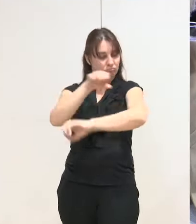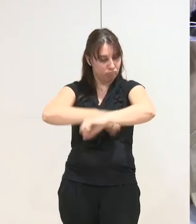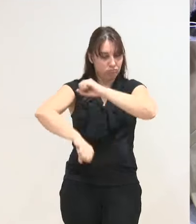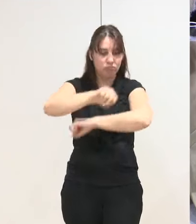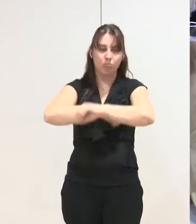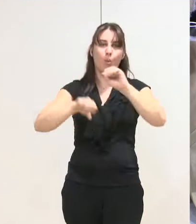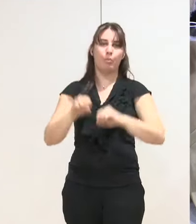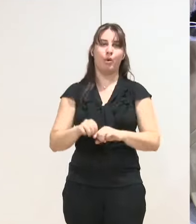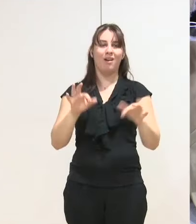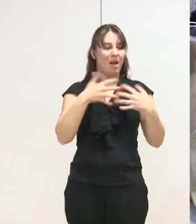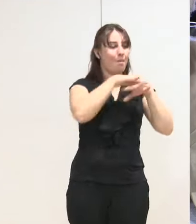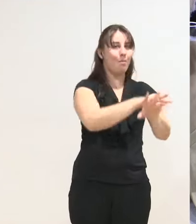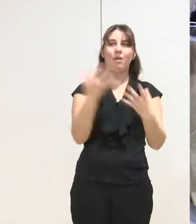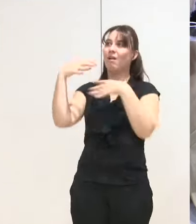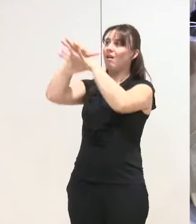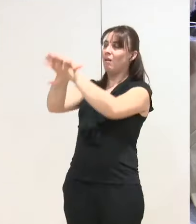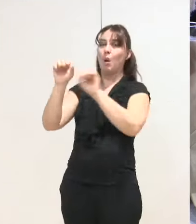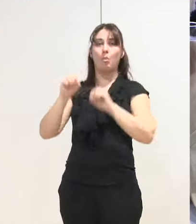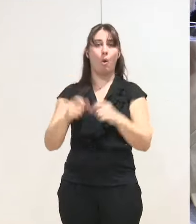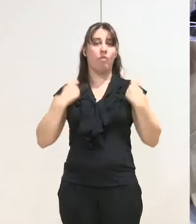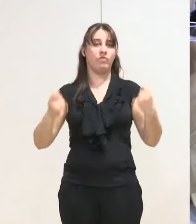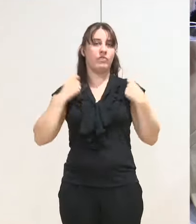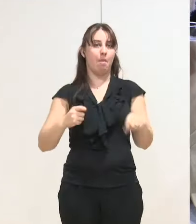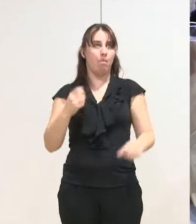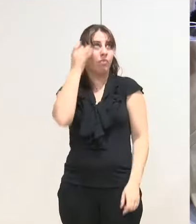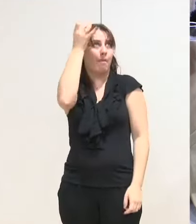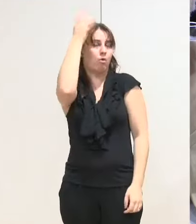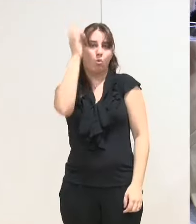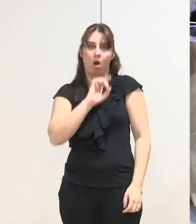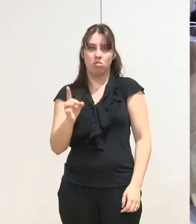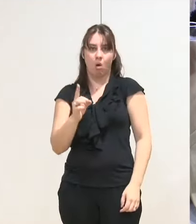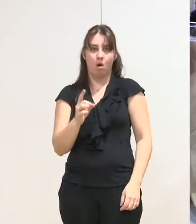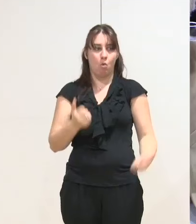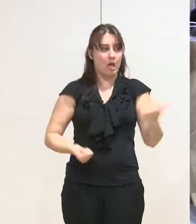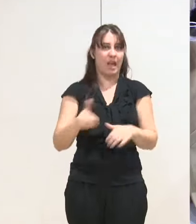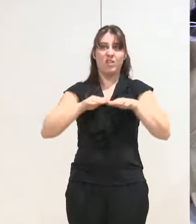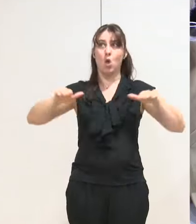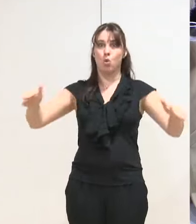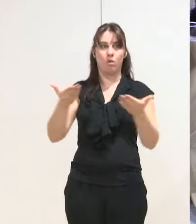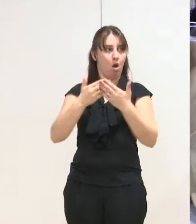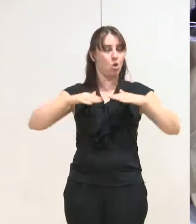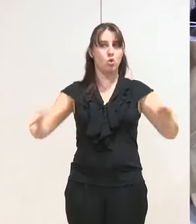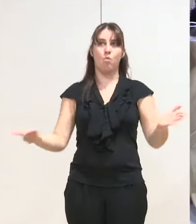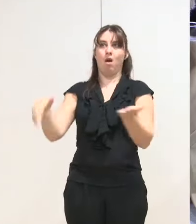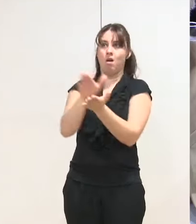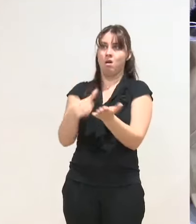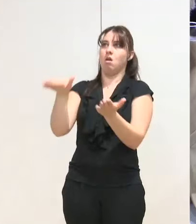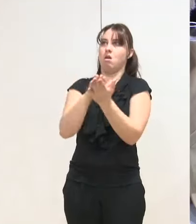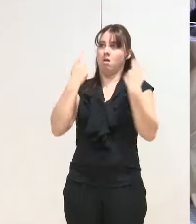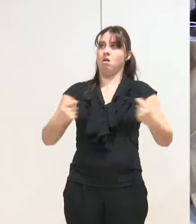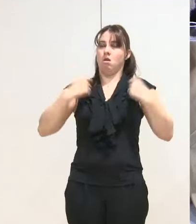mutualisations permettent en effet d'éviter des dépenses inutiles en ne doublonnant pas les services donc en gérant au mieux l'argent